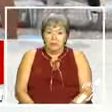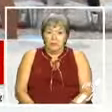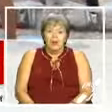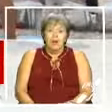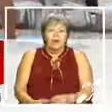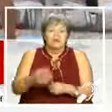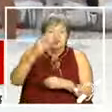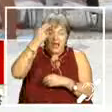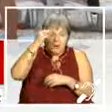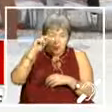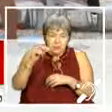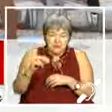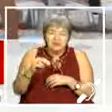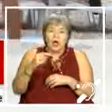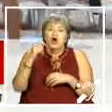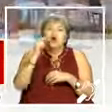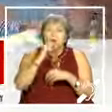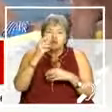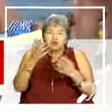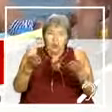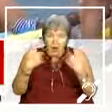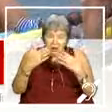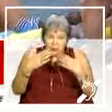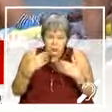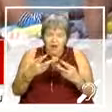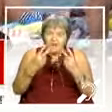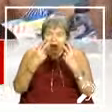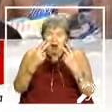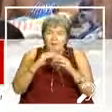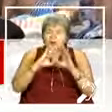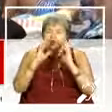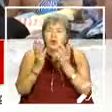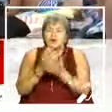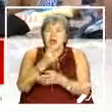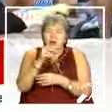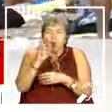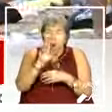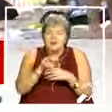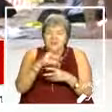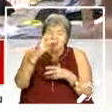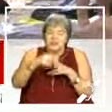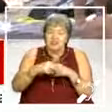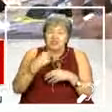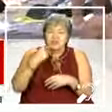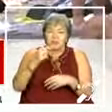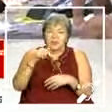Potrivit meteorologilor, codul roșu de caniculă va fi valabil în toată Croația în acest sfârșit de săptămână.